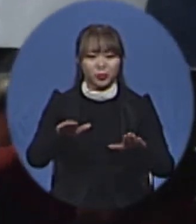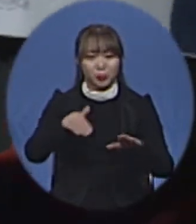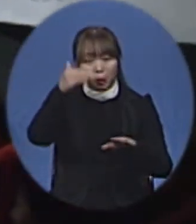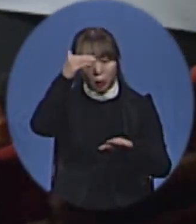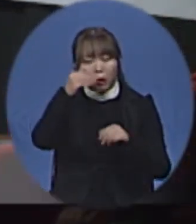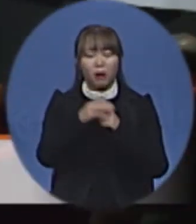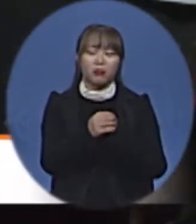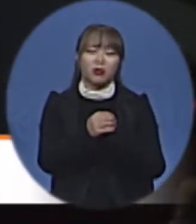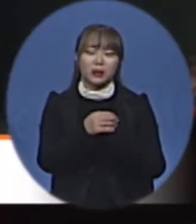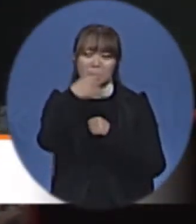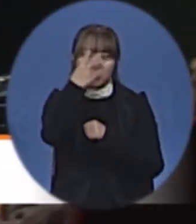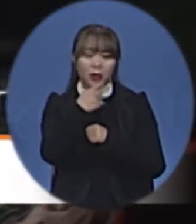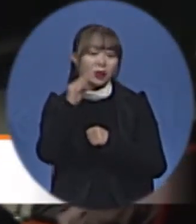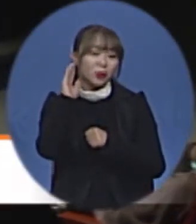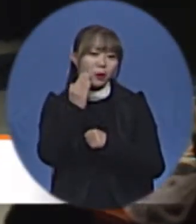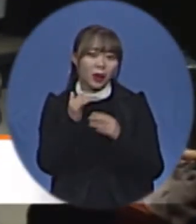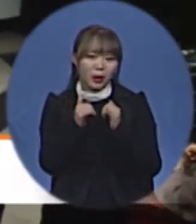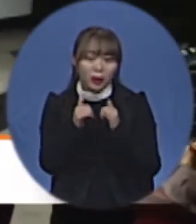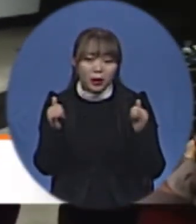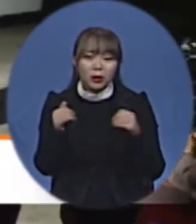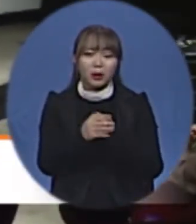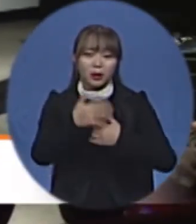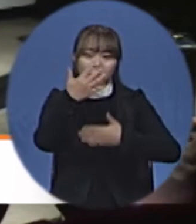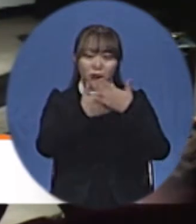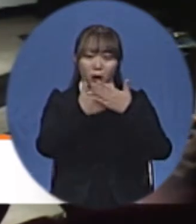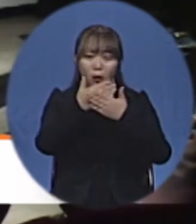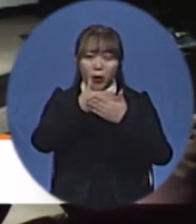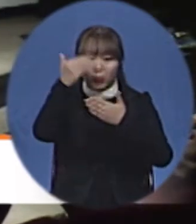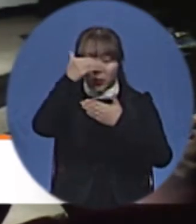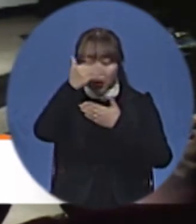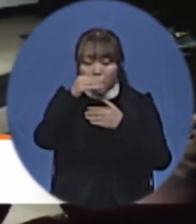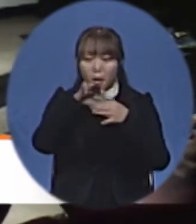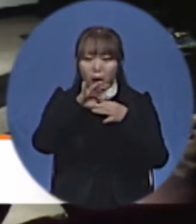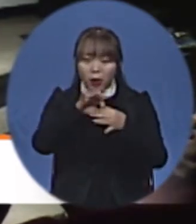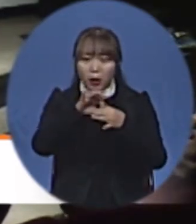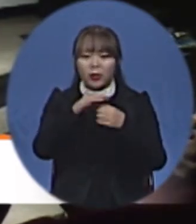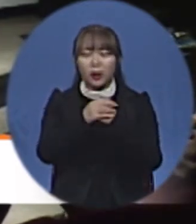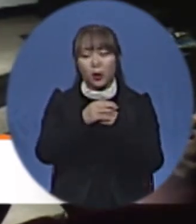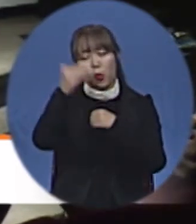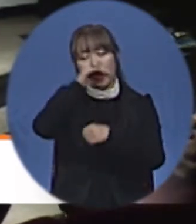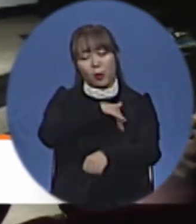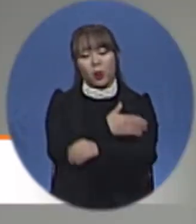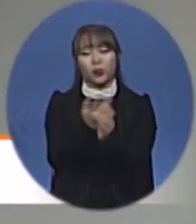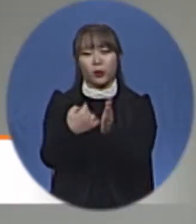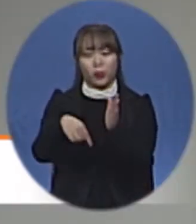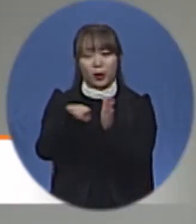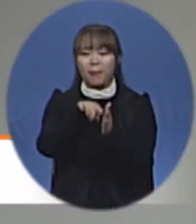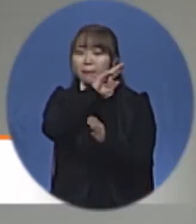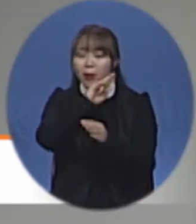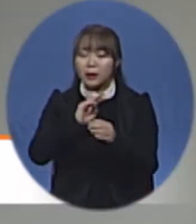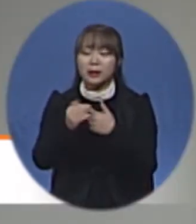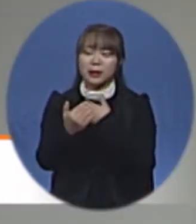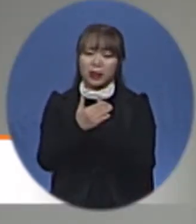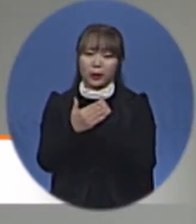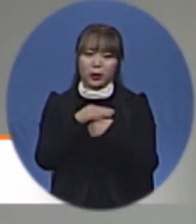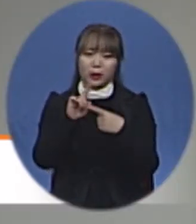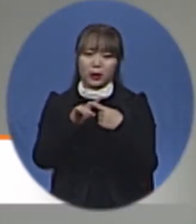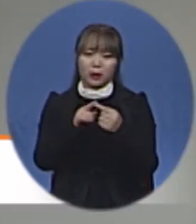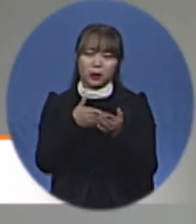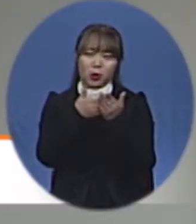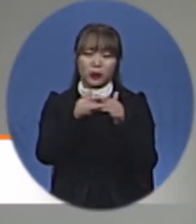시연에는 시청각장애 당사자들이 영화 상영관을 상대로 낸 영화 관람권을 위한 편의 제공 청구